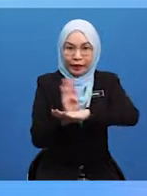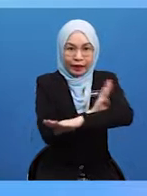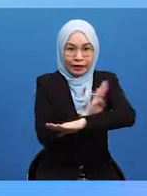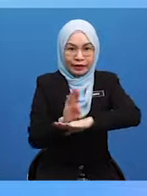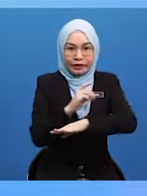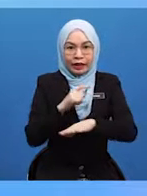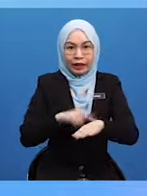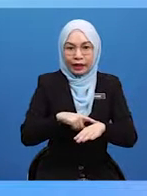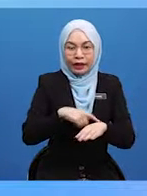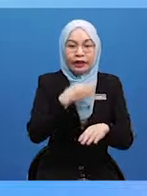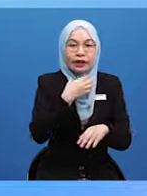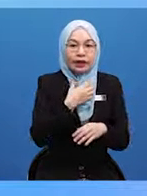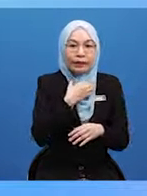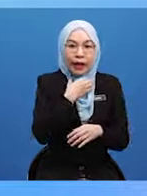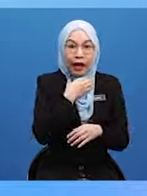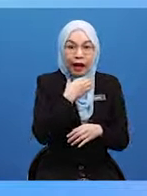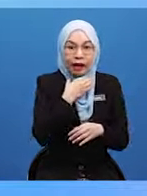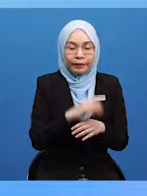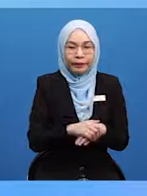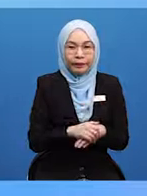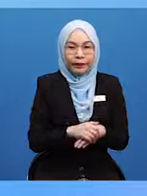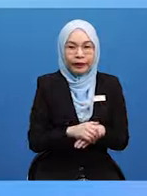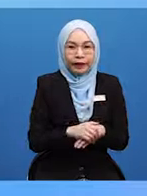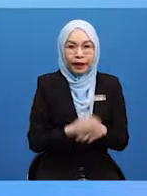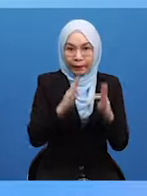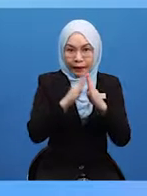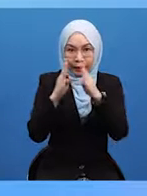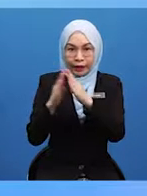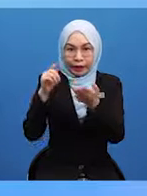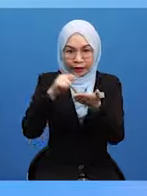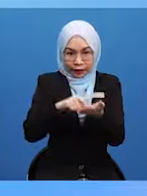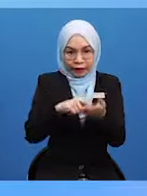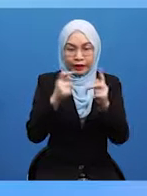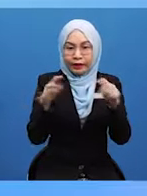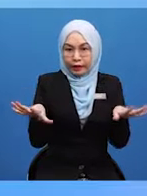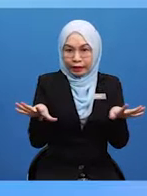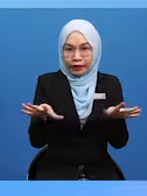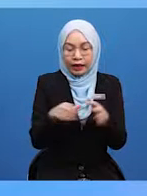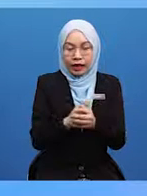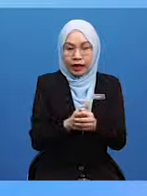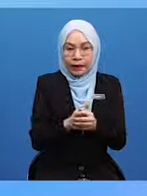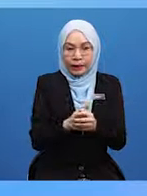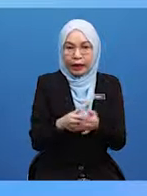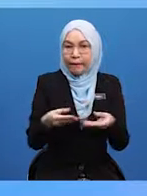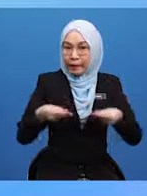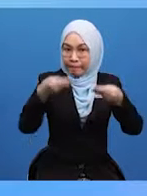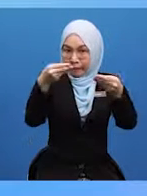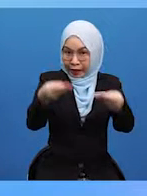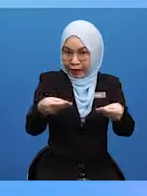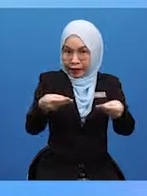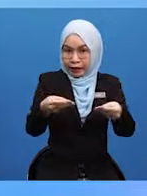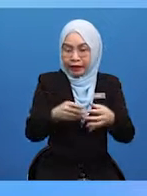dan elektronik. Bandar-bandar perindustrian ini telah menawarkan peluang